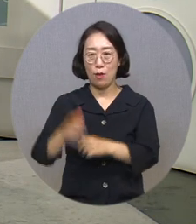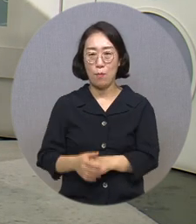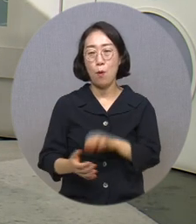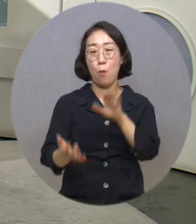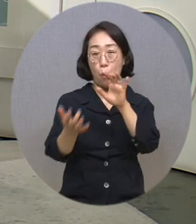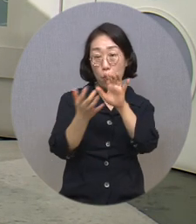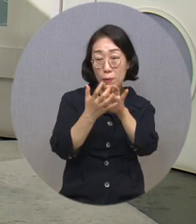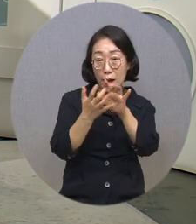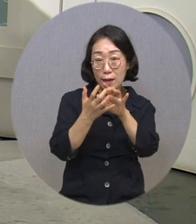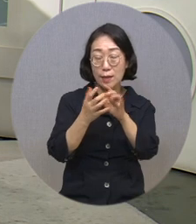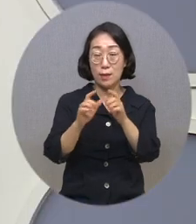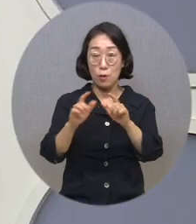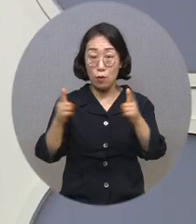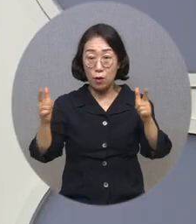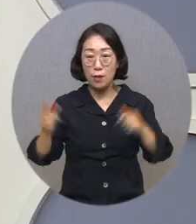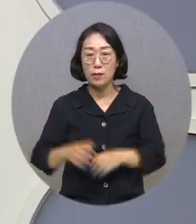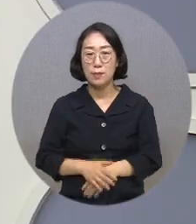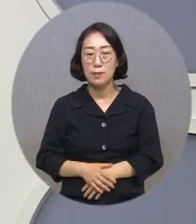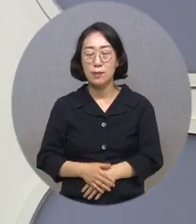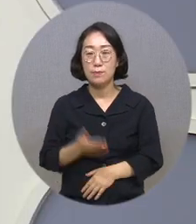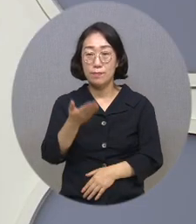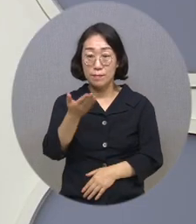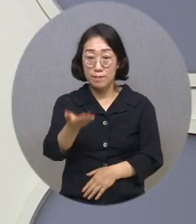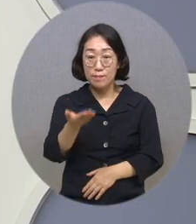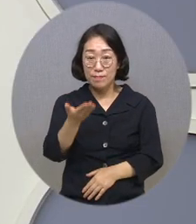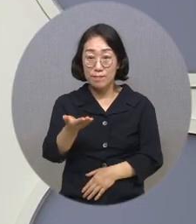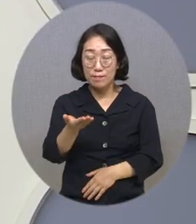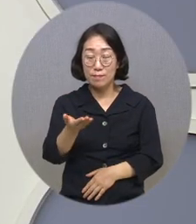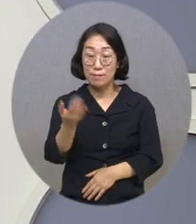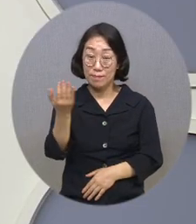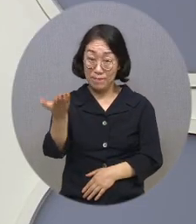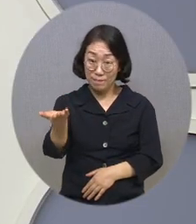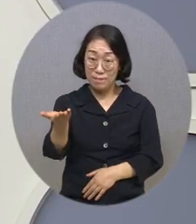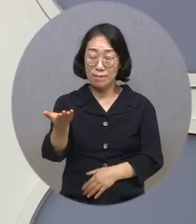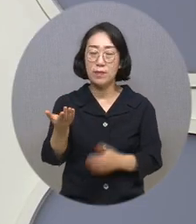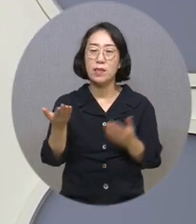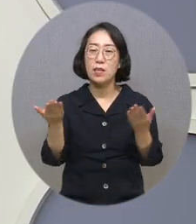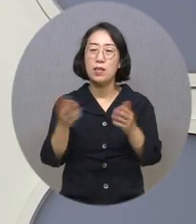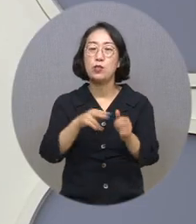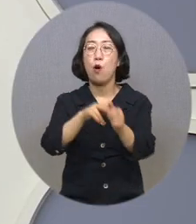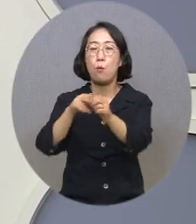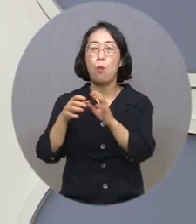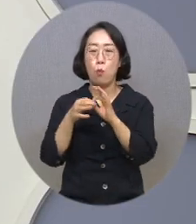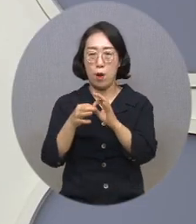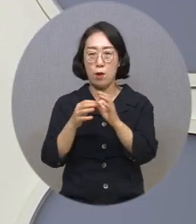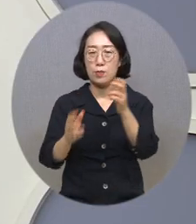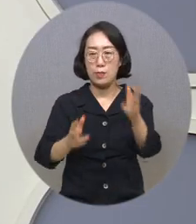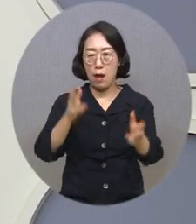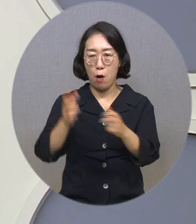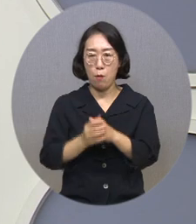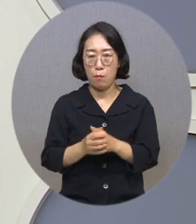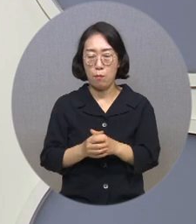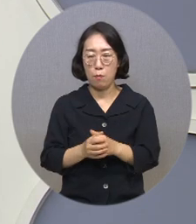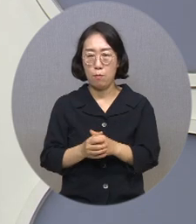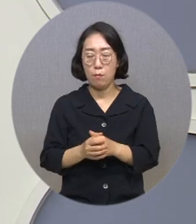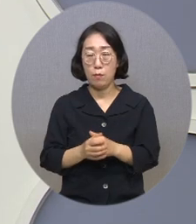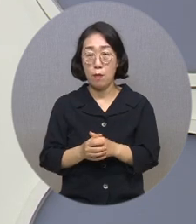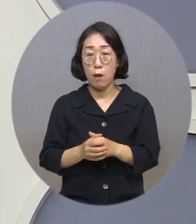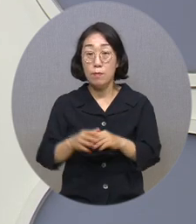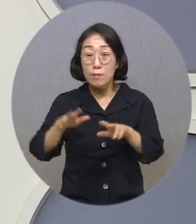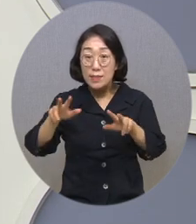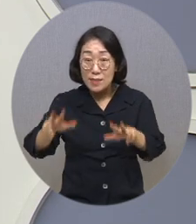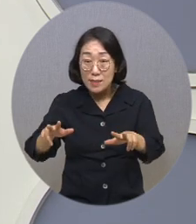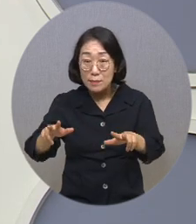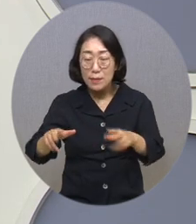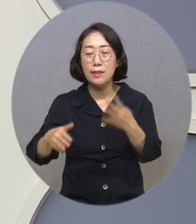온라인이라든지 지금 우리 김지 씨하고 있는 그런 사업까지 정보화 사업. 그다음에 이제 이게 패러다임이 4차 산업으로 지금